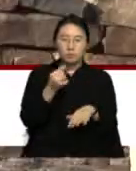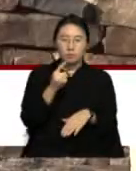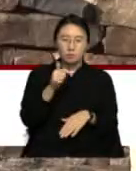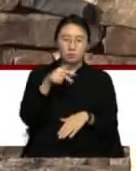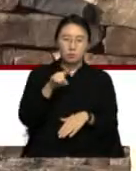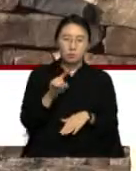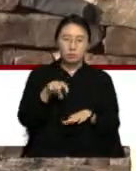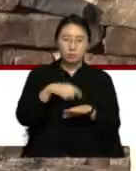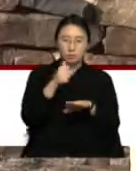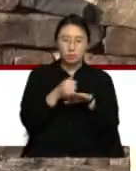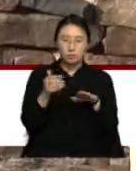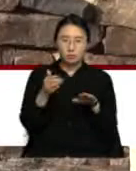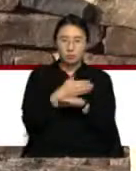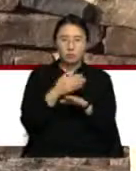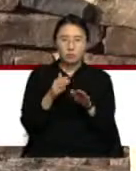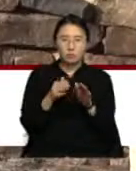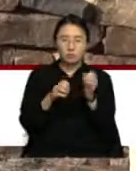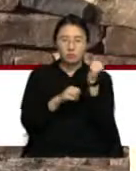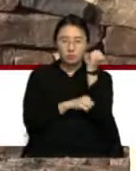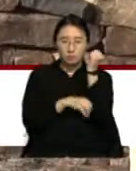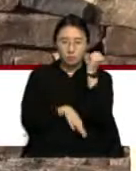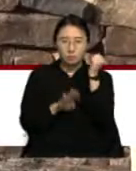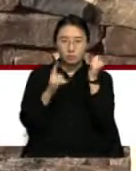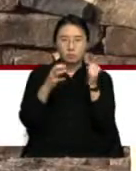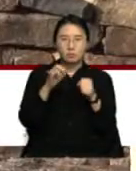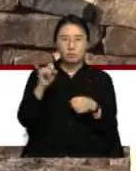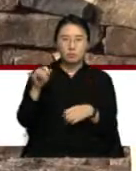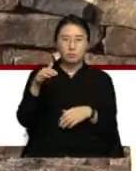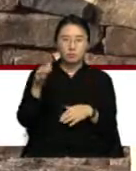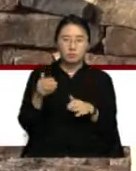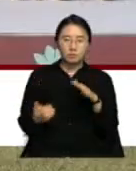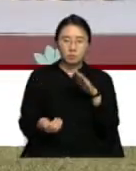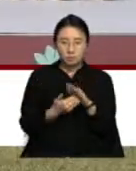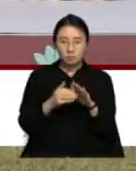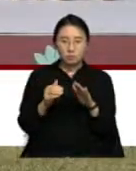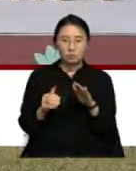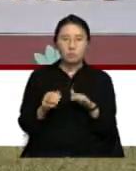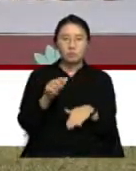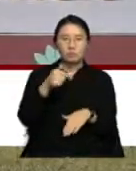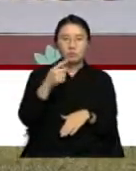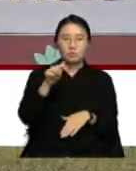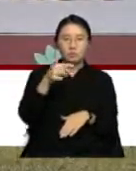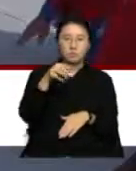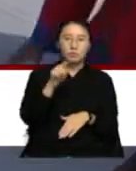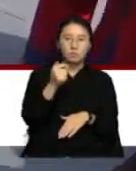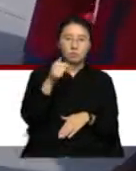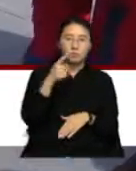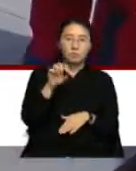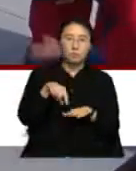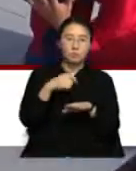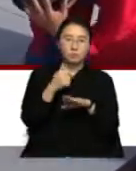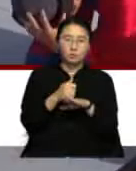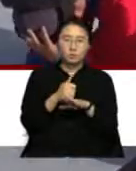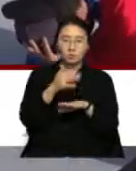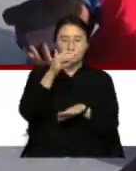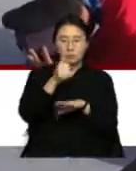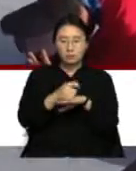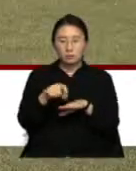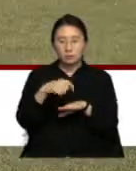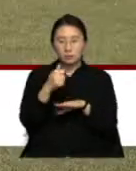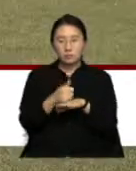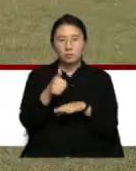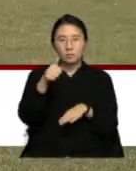온조왕을 시작으로 나라의 기틀을 마련한 고이왕과 최고 전성기를 기록한 근초고왕, 그리고 백제의 마지막